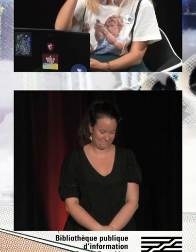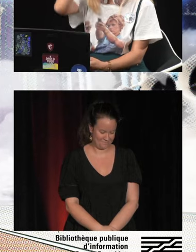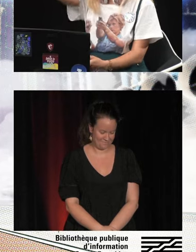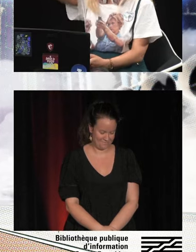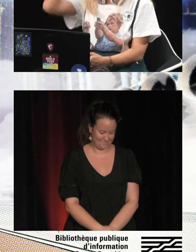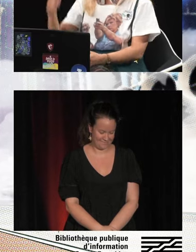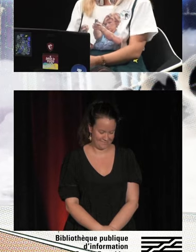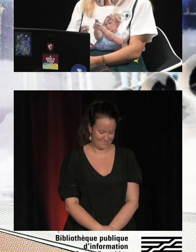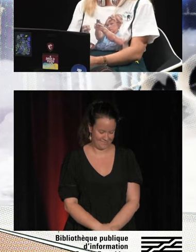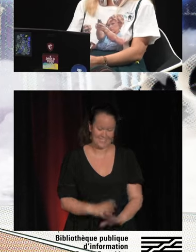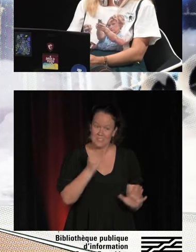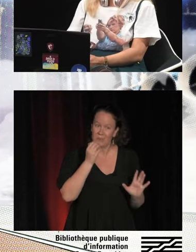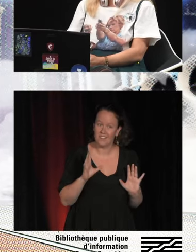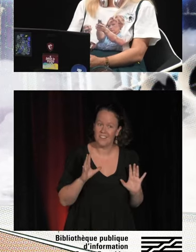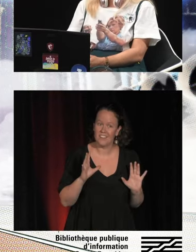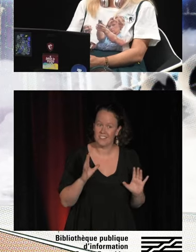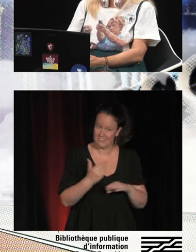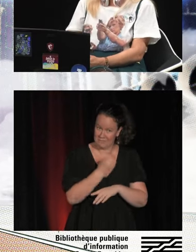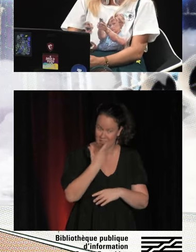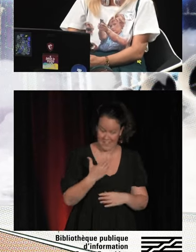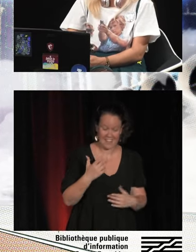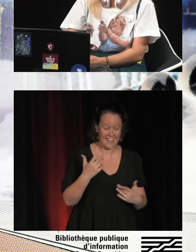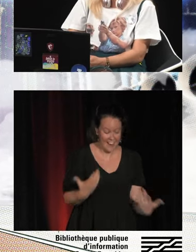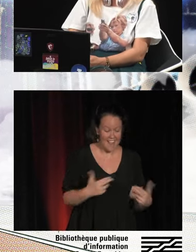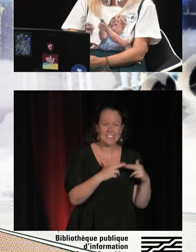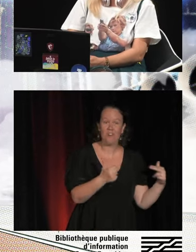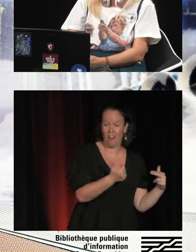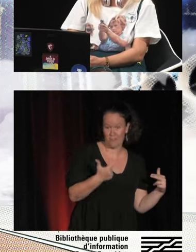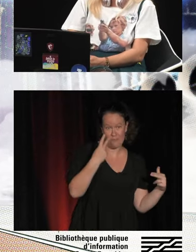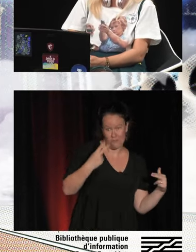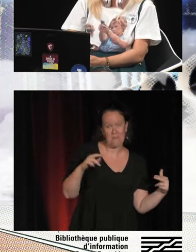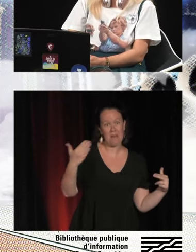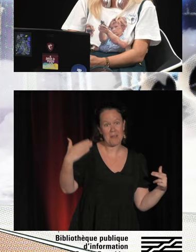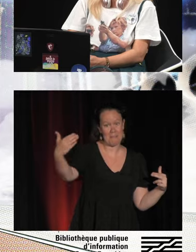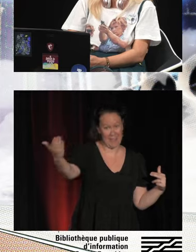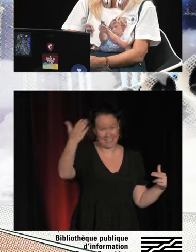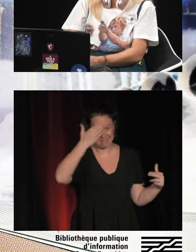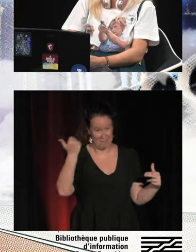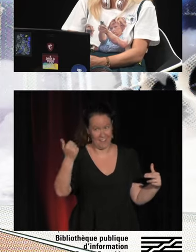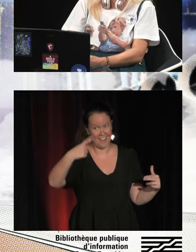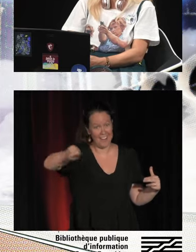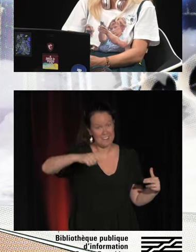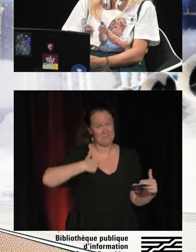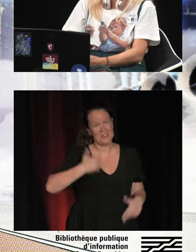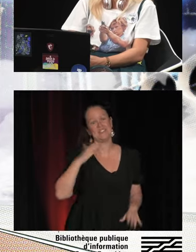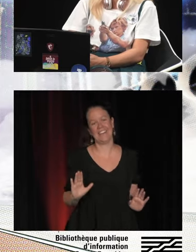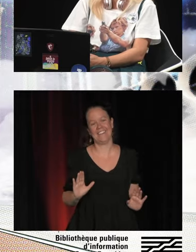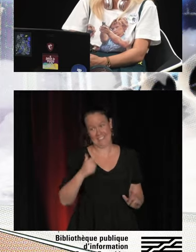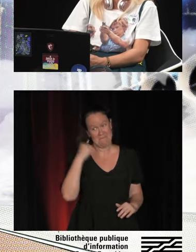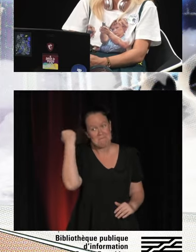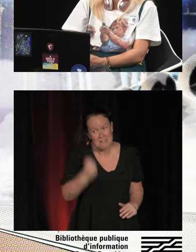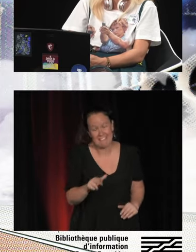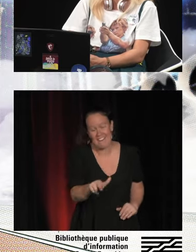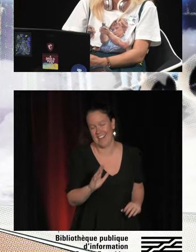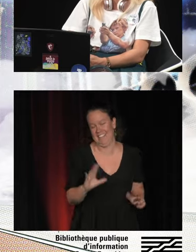Non mais c'est bien, ça se passe très bien. Et encore, vous avez même pas vu ce qui va se passer après. Moi, je sais, j'ai un peu envie de faire un nervous breakdown là tout de suite, mais...